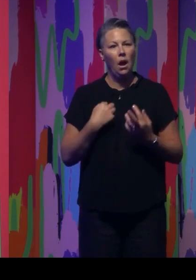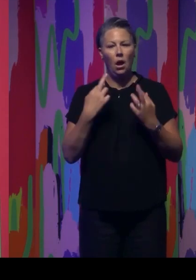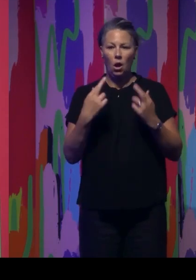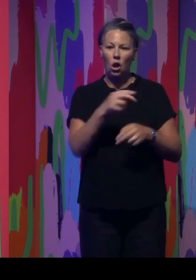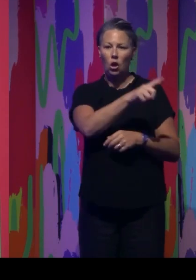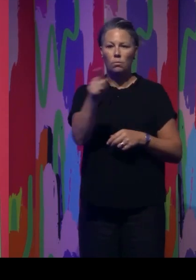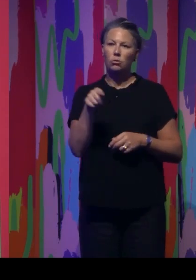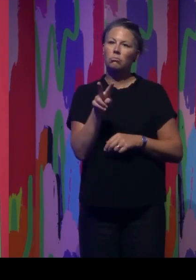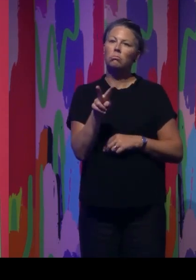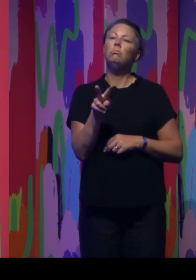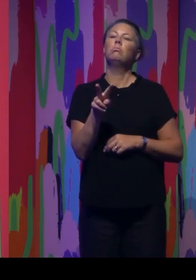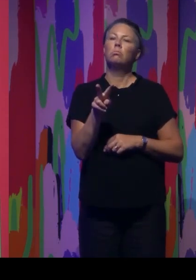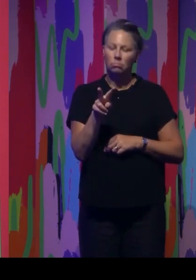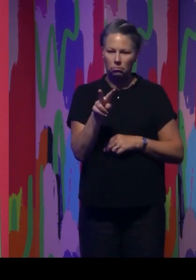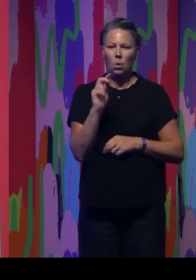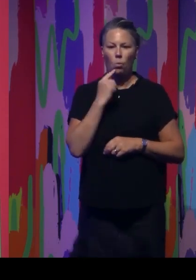beyond.